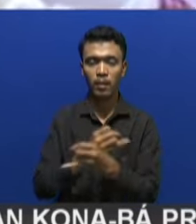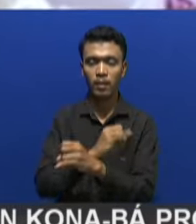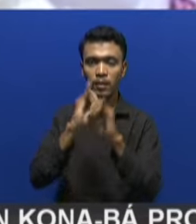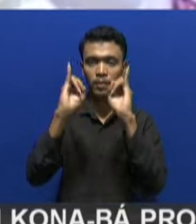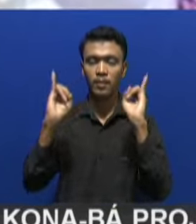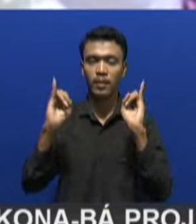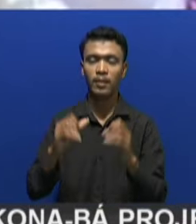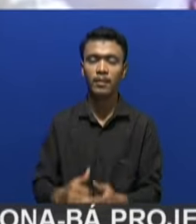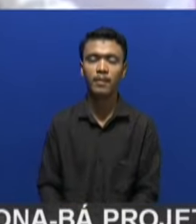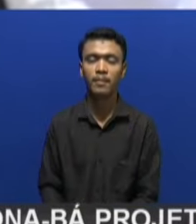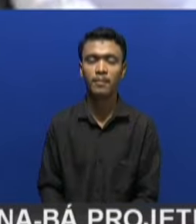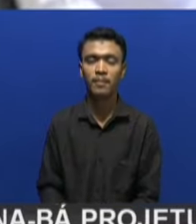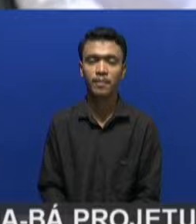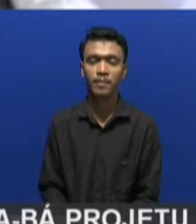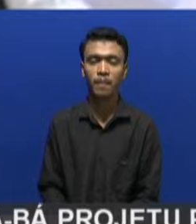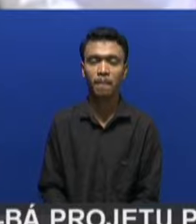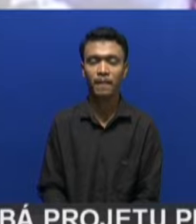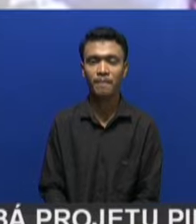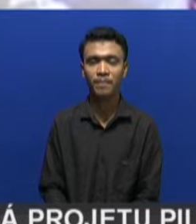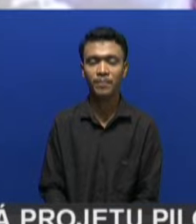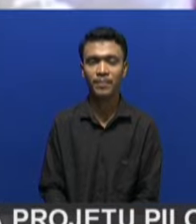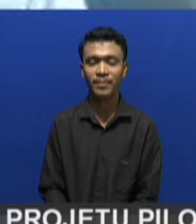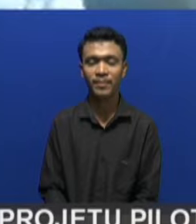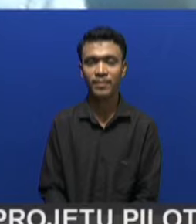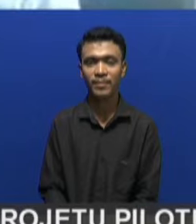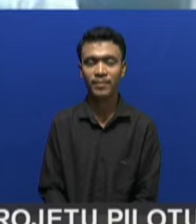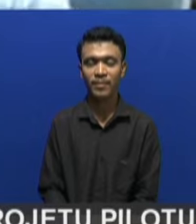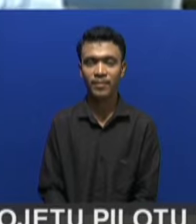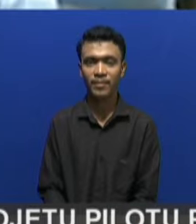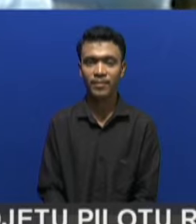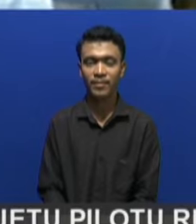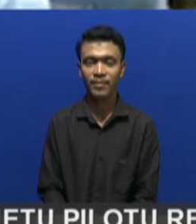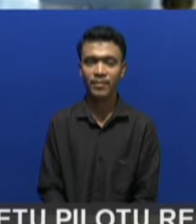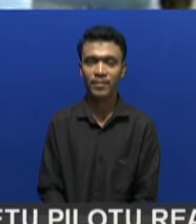Husi hatu builiko Ainaro Moises Magno, Napoleon Xavier ba RTTN.